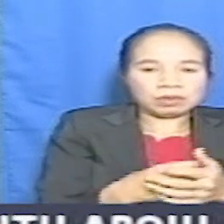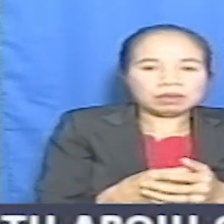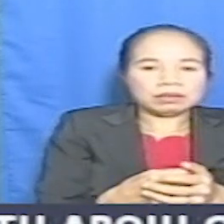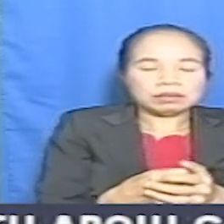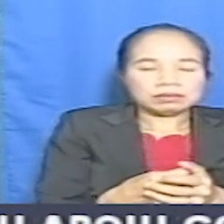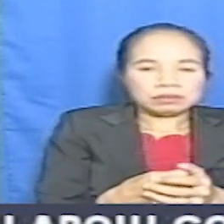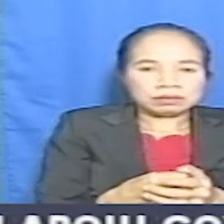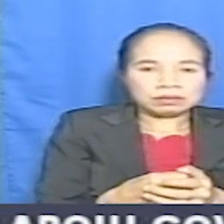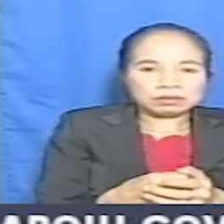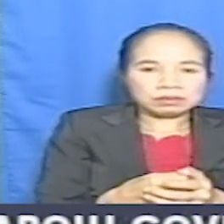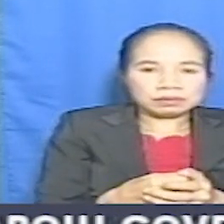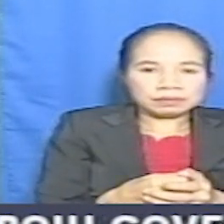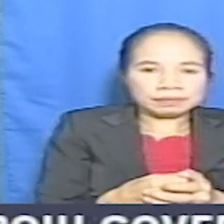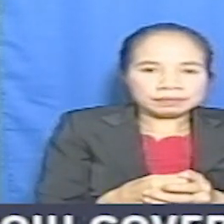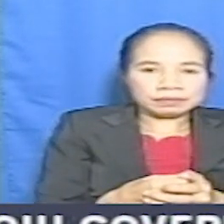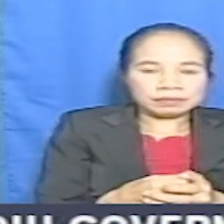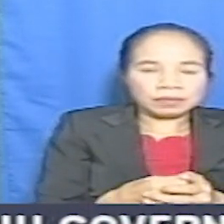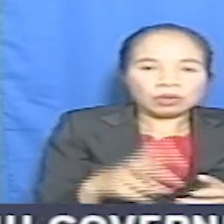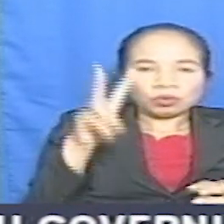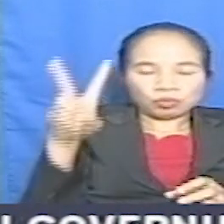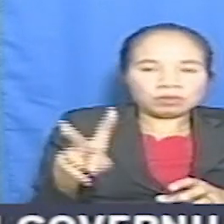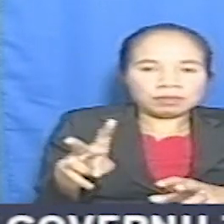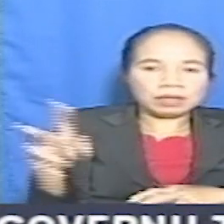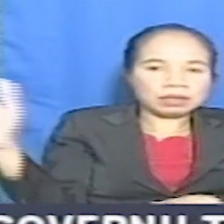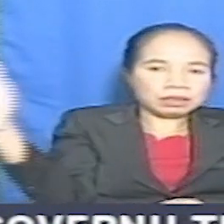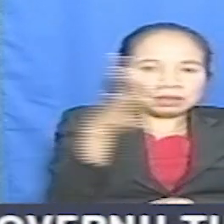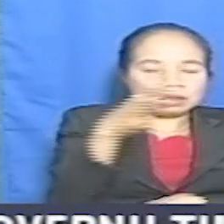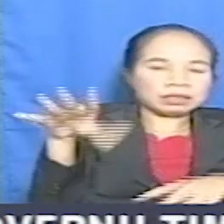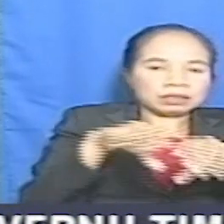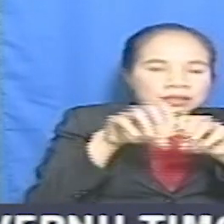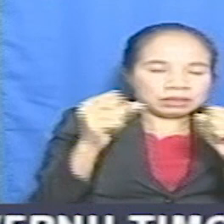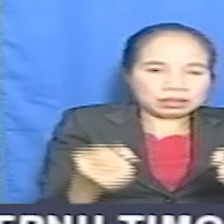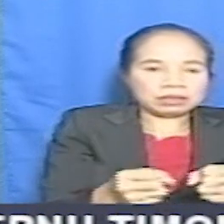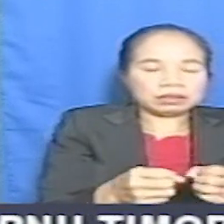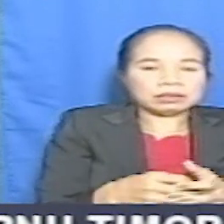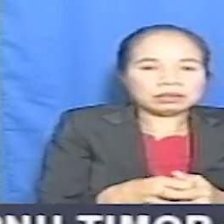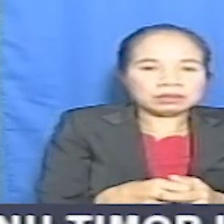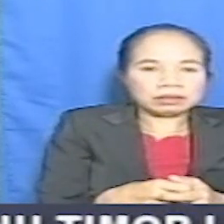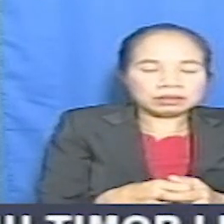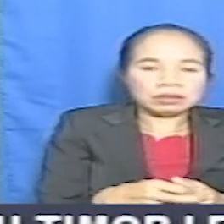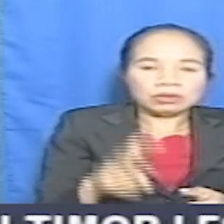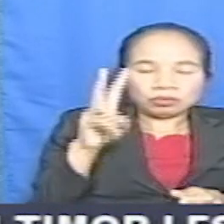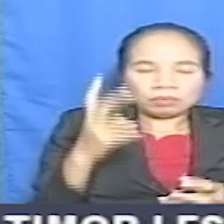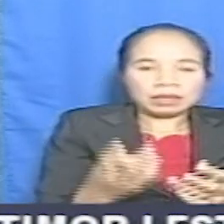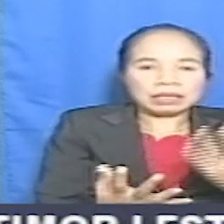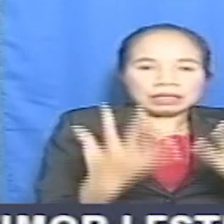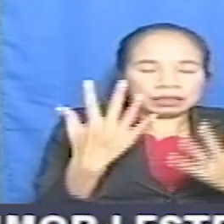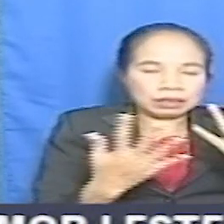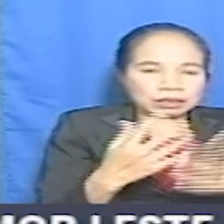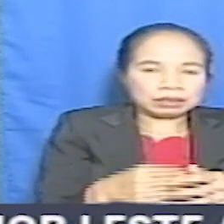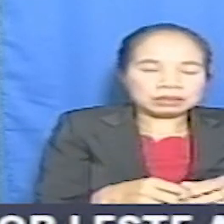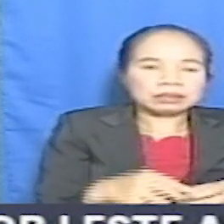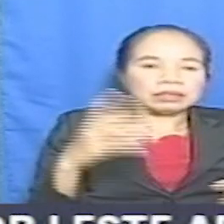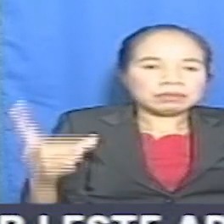maka anisobu, e ida maka ayahang. Nebe sir nebe maka afeta ba